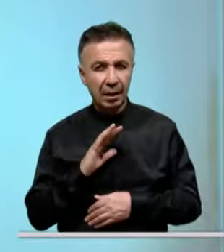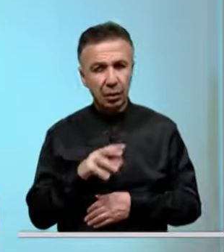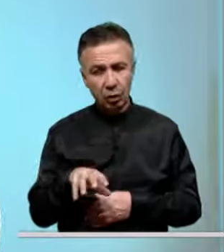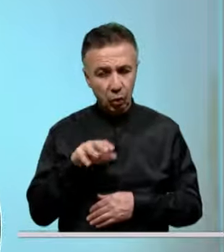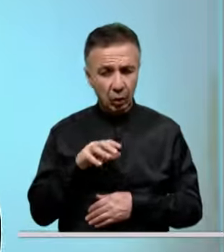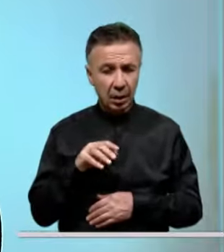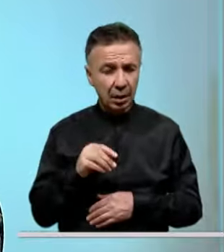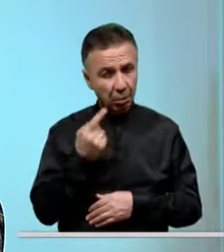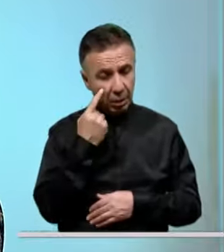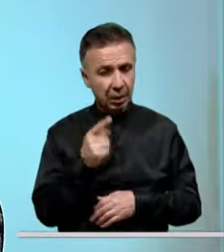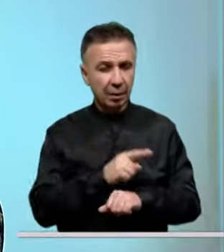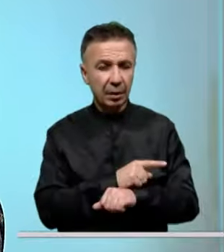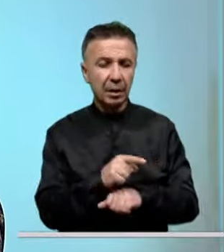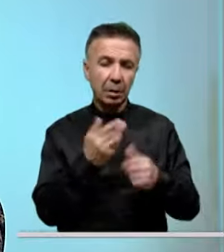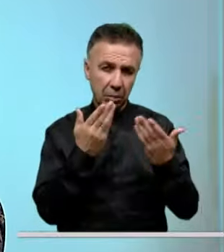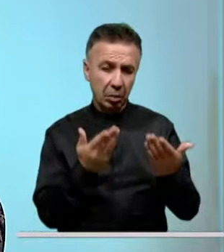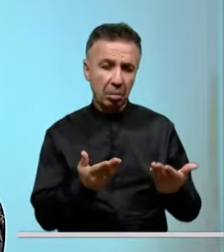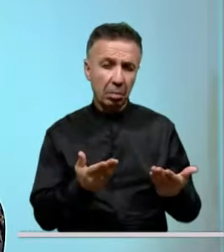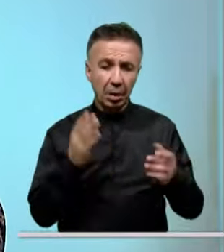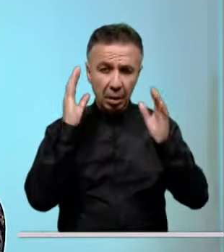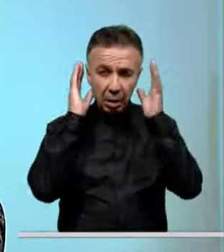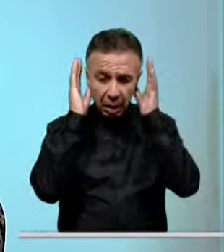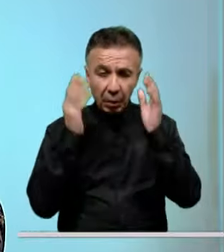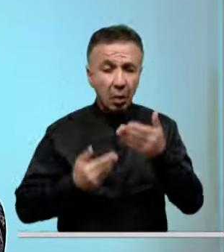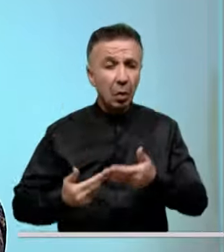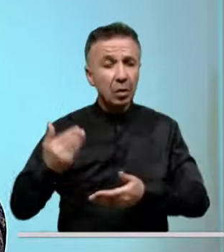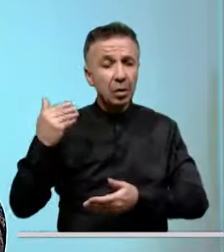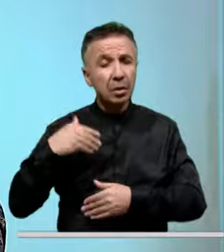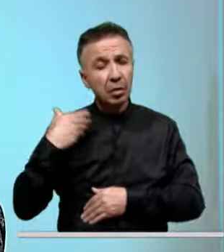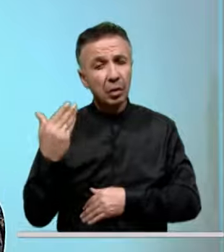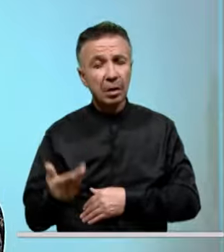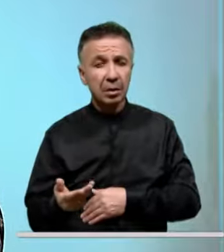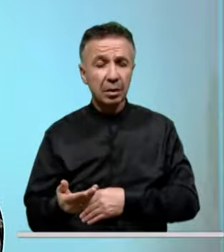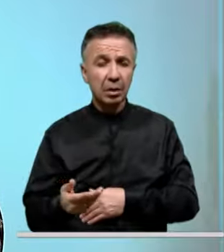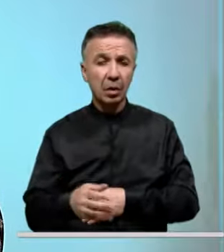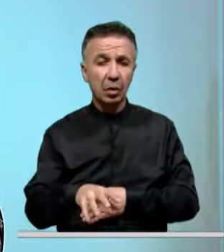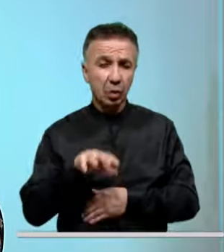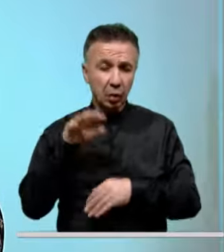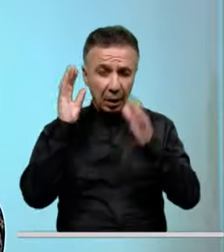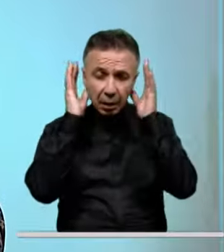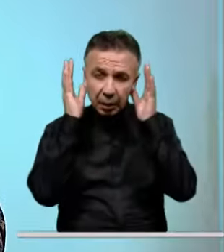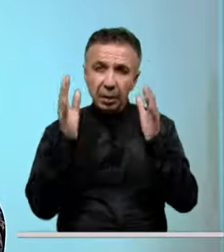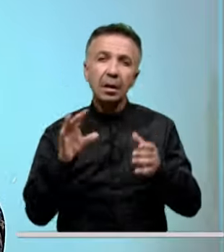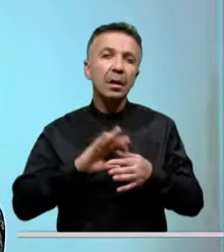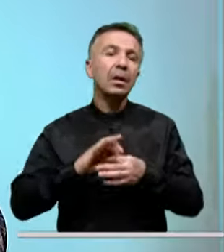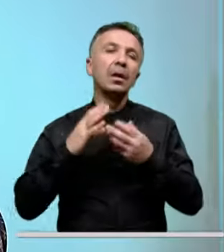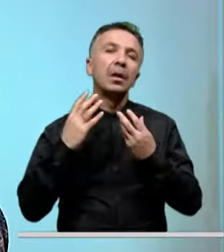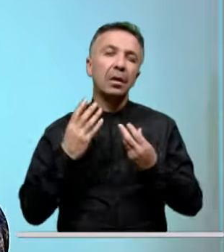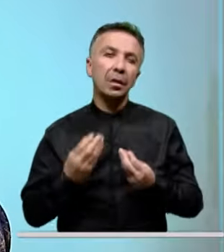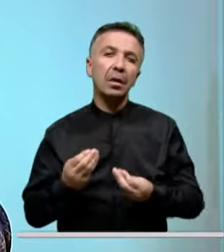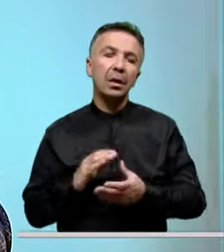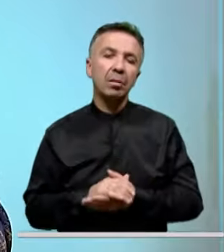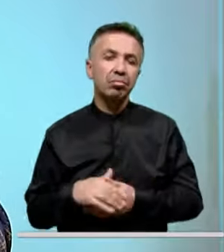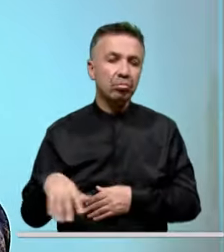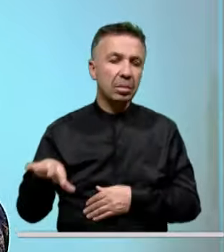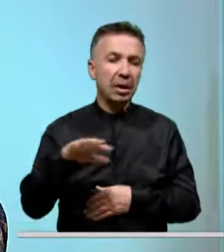çerçevesi itibariyle durumu bu iken bir de namazların öncesinde sonrasında kılınan sünnetlerle ilgili olarak